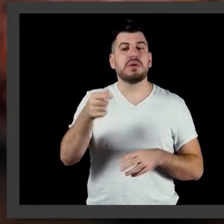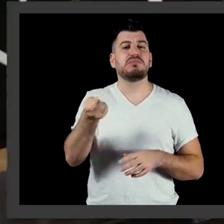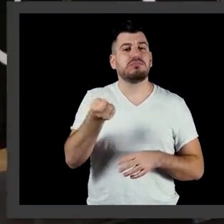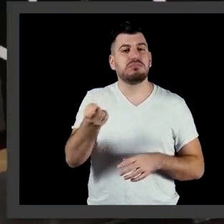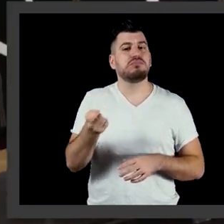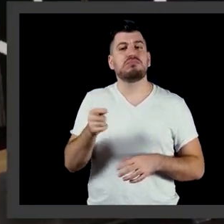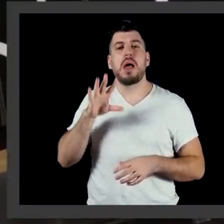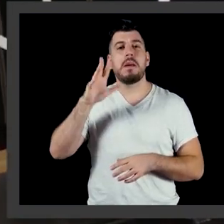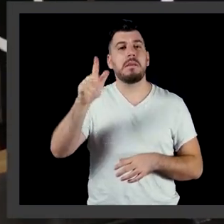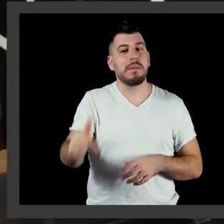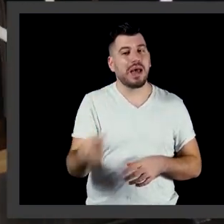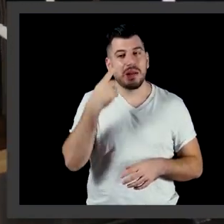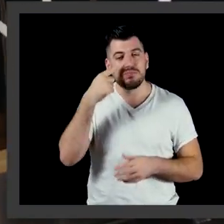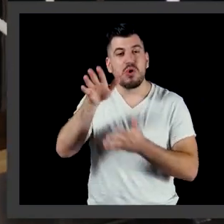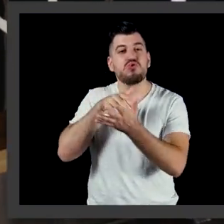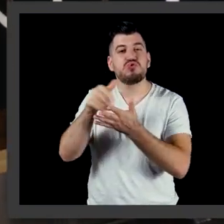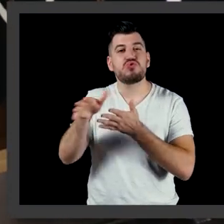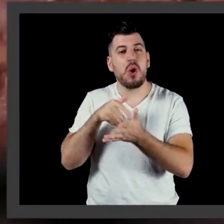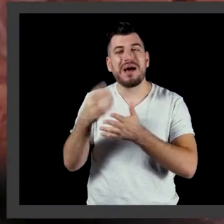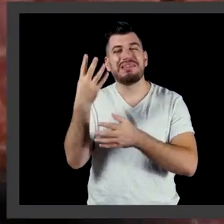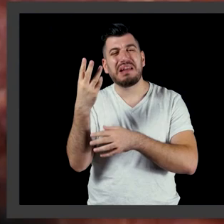για 4-5 λεπτάκια.